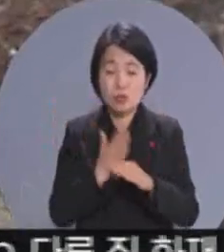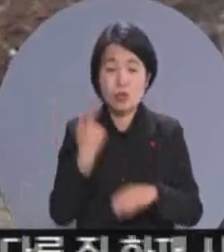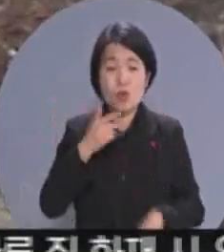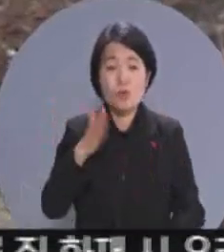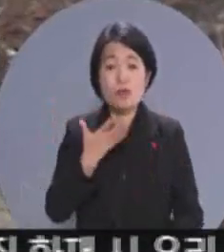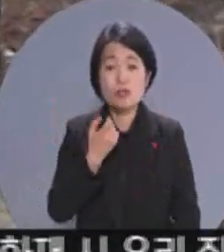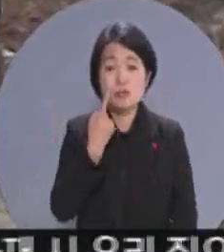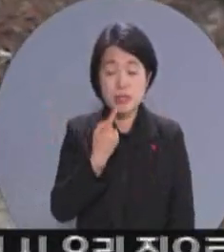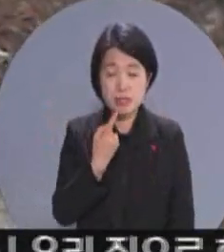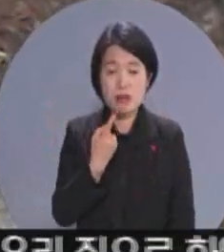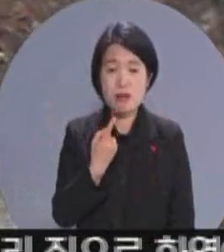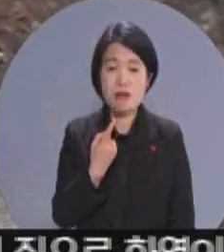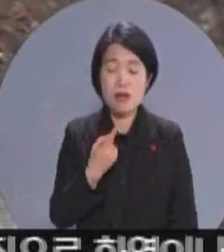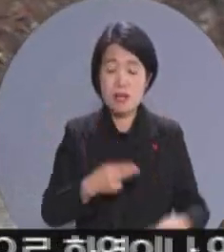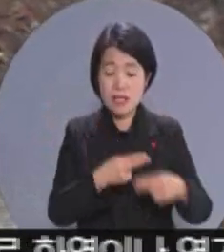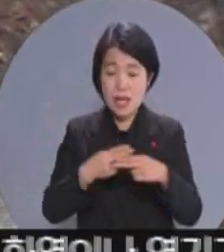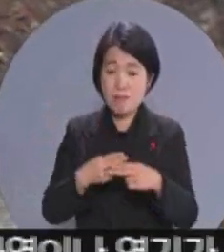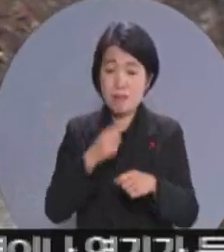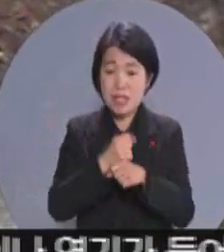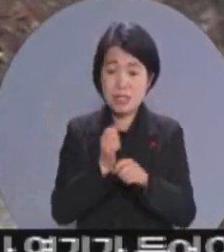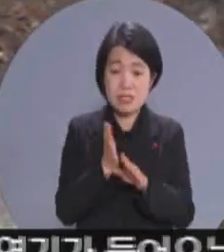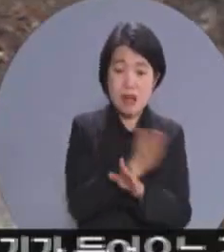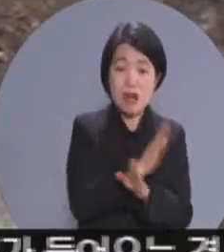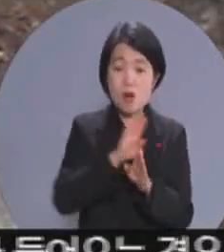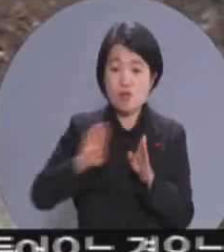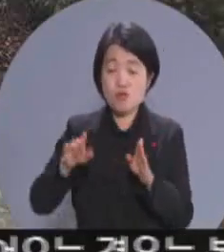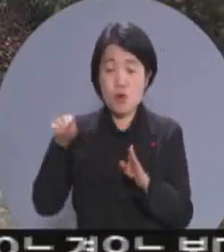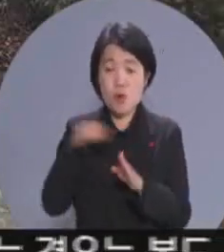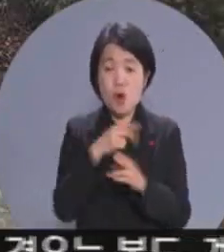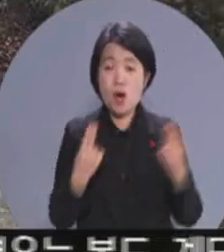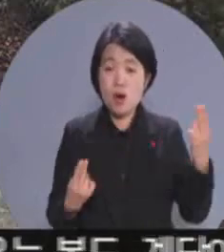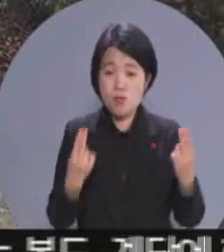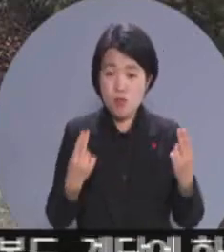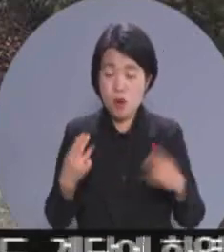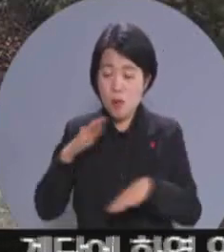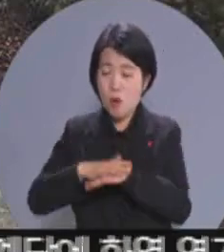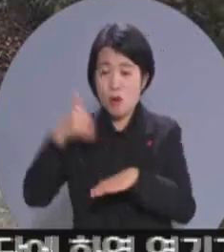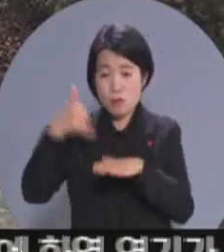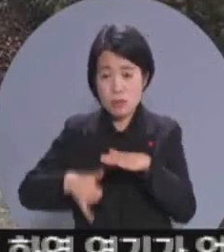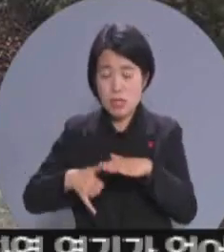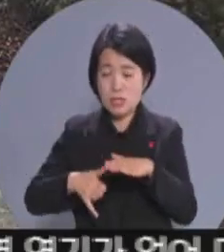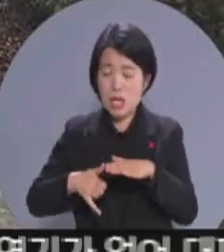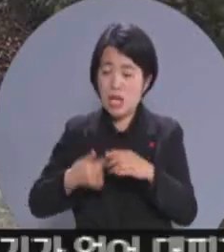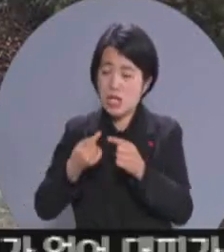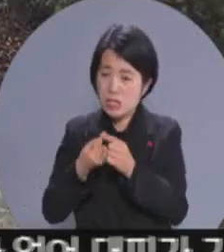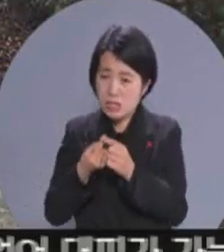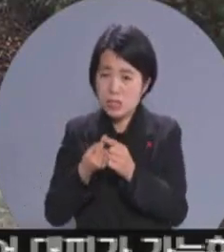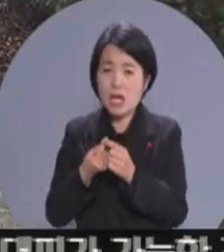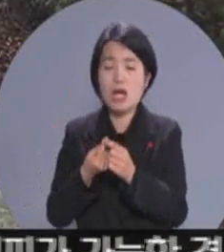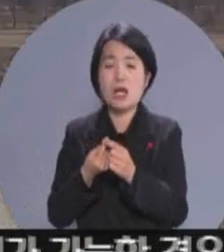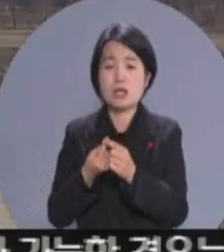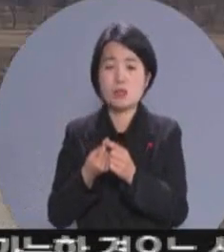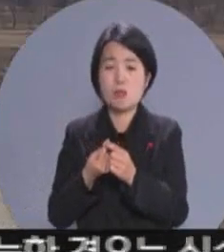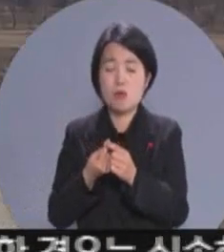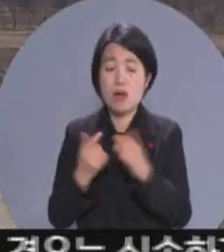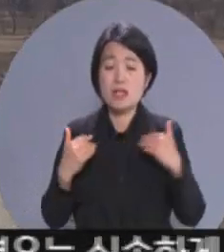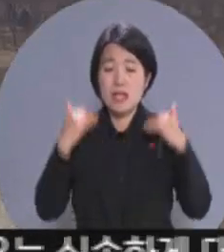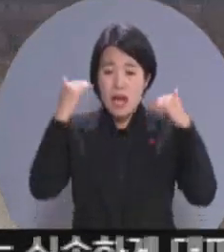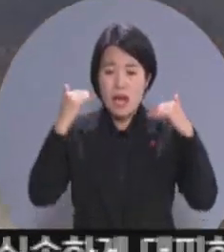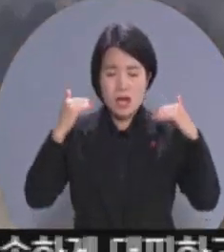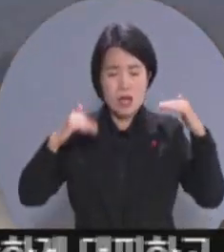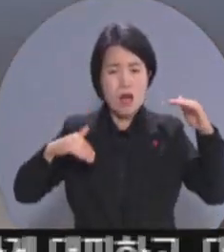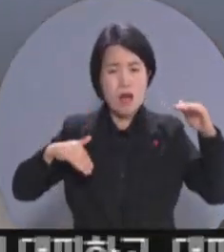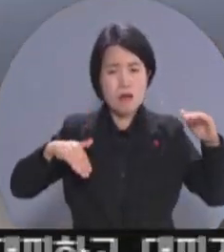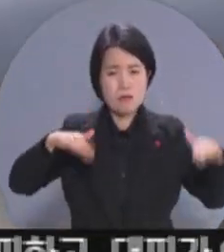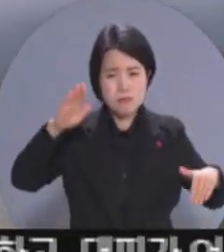댐이 생기기 전과 후를 비교하면 농작물 열매 크기나 생육상 차이가 연하다고 말합니다 안개로